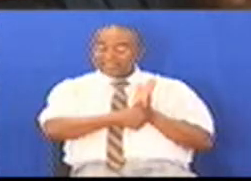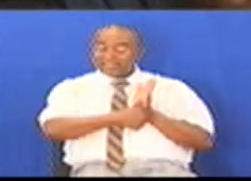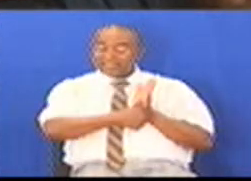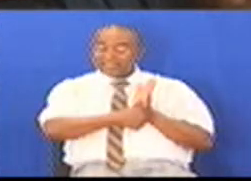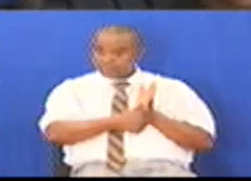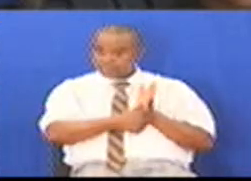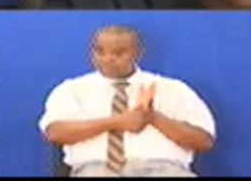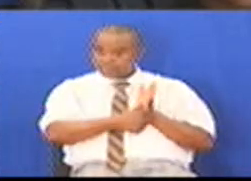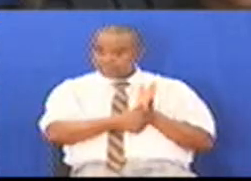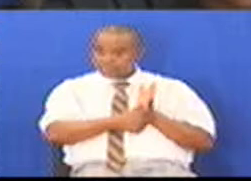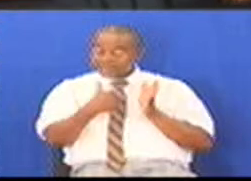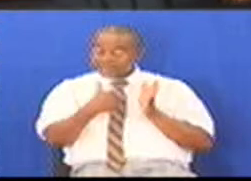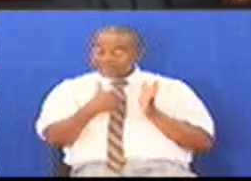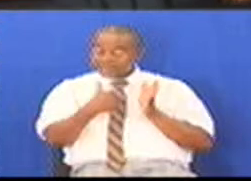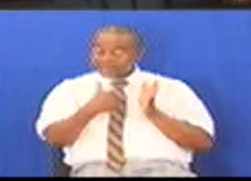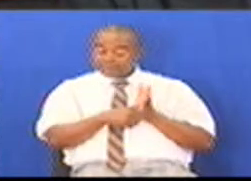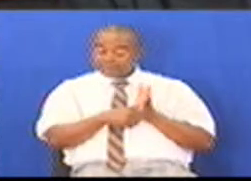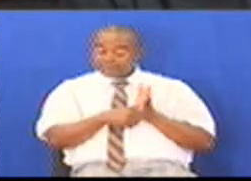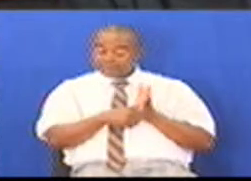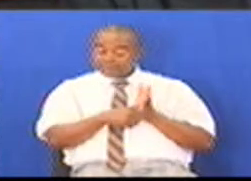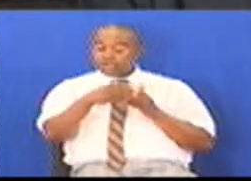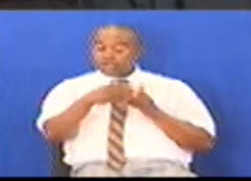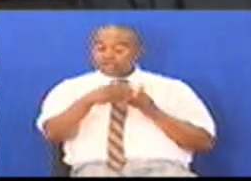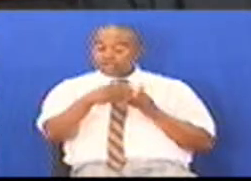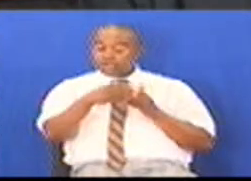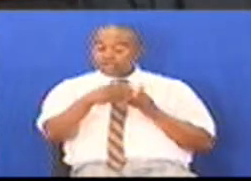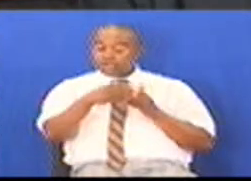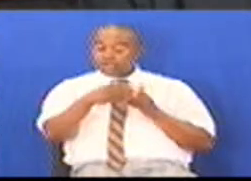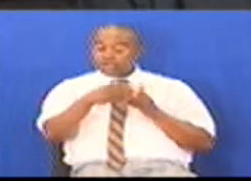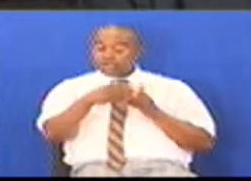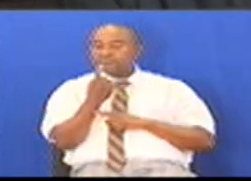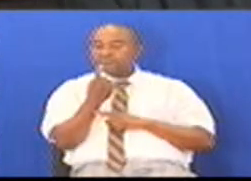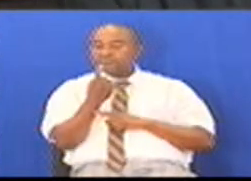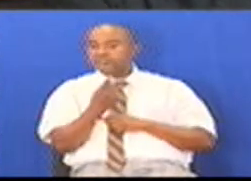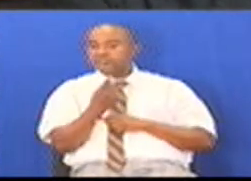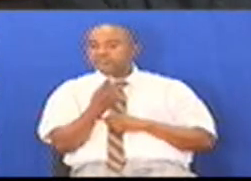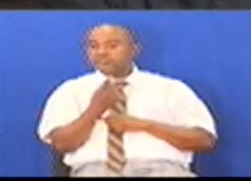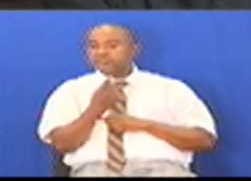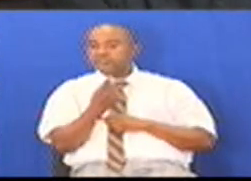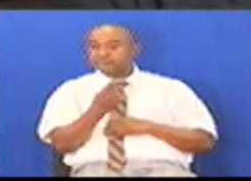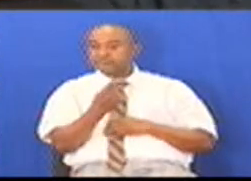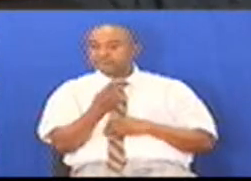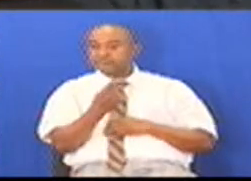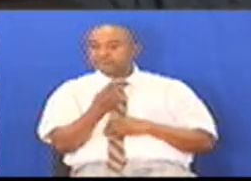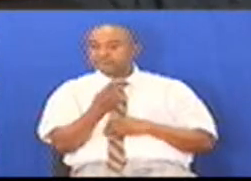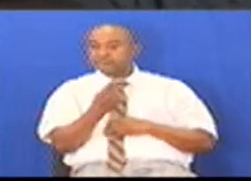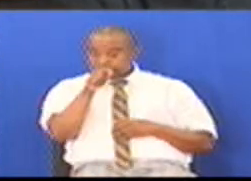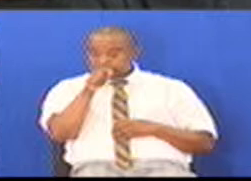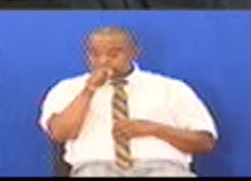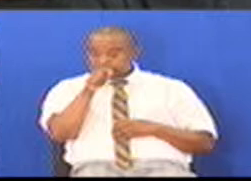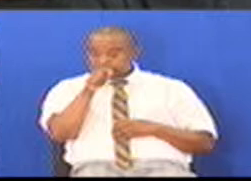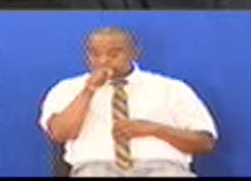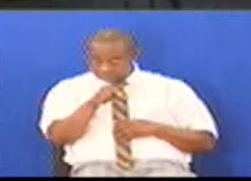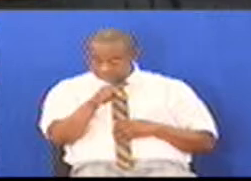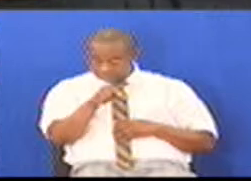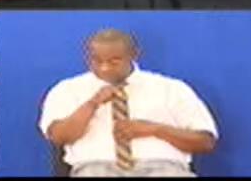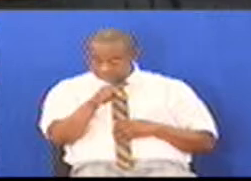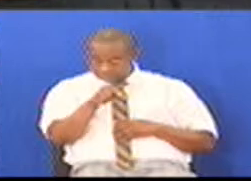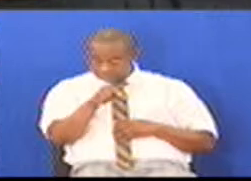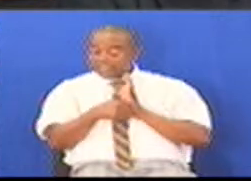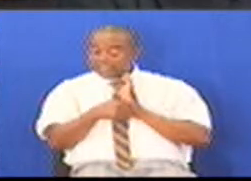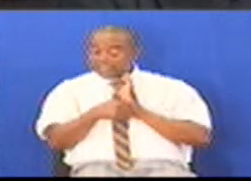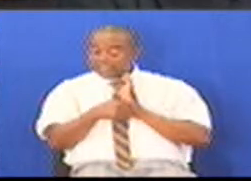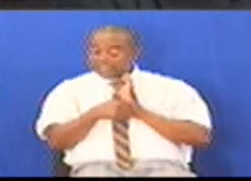kiasi cha dola 20 kwa stempu 1000, gharama ambazo zipo juu ukilinganisha na viwango vinavyotozwa kwa bidhaa kama vile